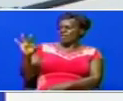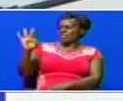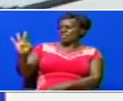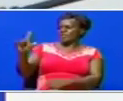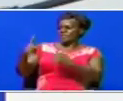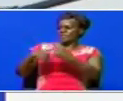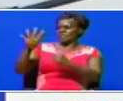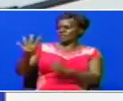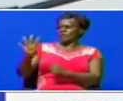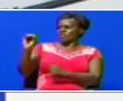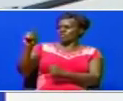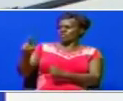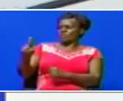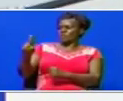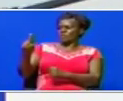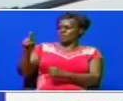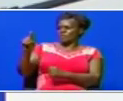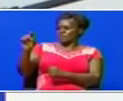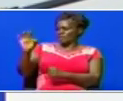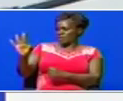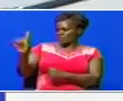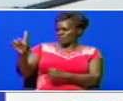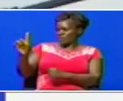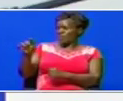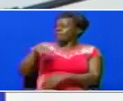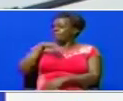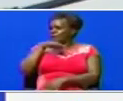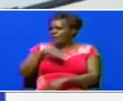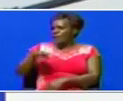364, 0.31%. Raila Odinga,